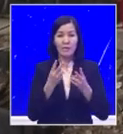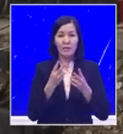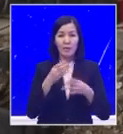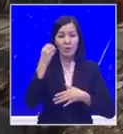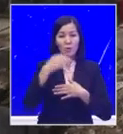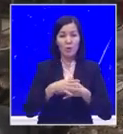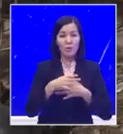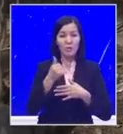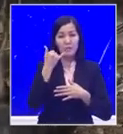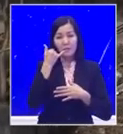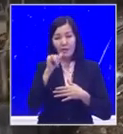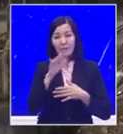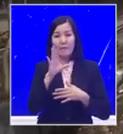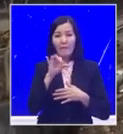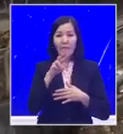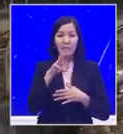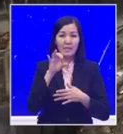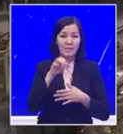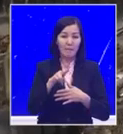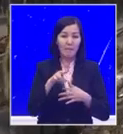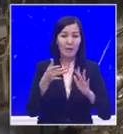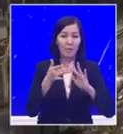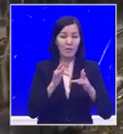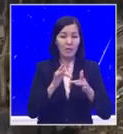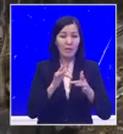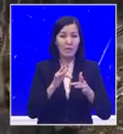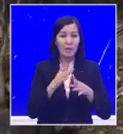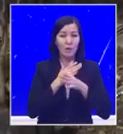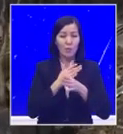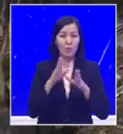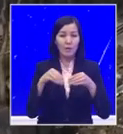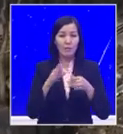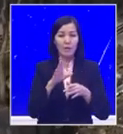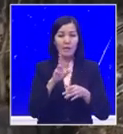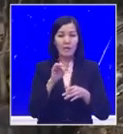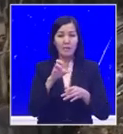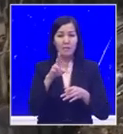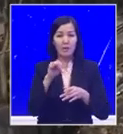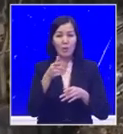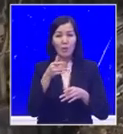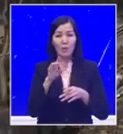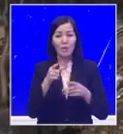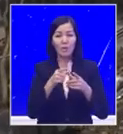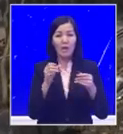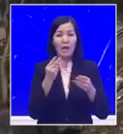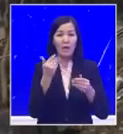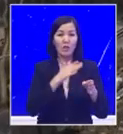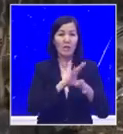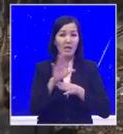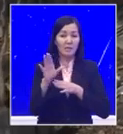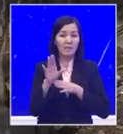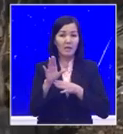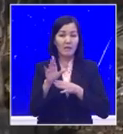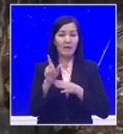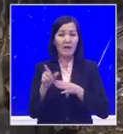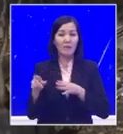колл-центрымызға хабарласып, WhatsApp арқылы және де өз көмектерін беріп, Каспи Голд арқылы көмектерін беріп жатқан, WhatsApp арқылы көмек сұрап жатқан